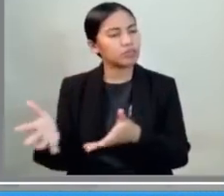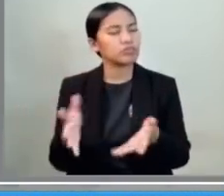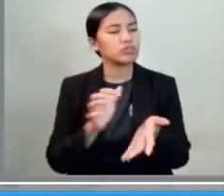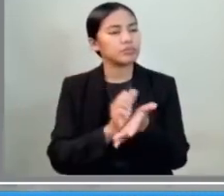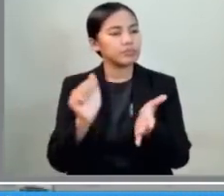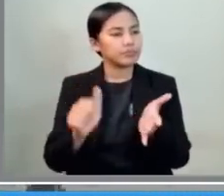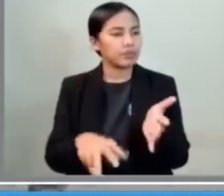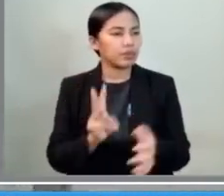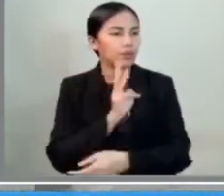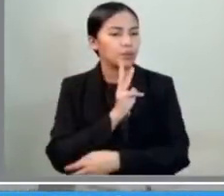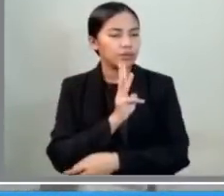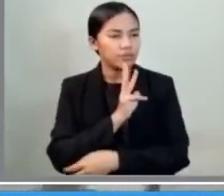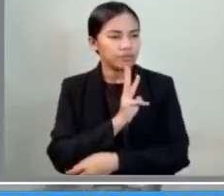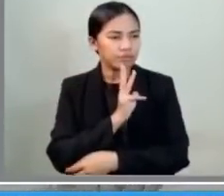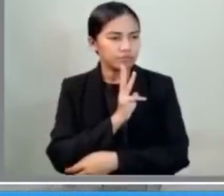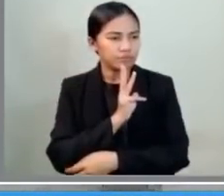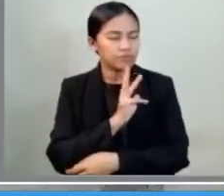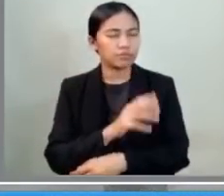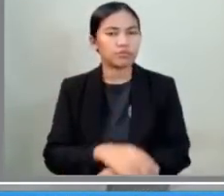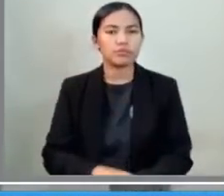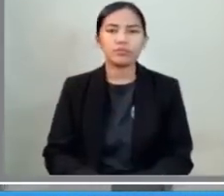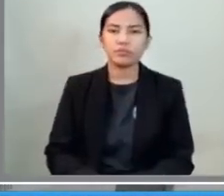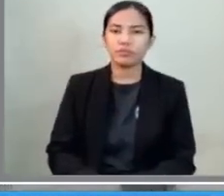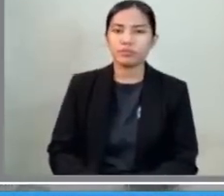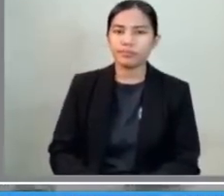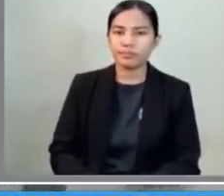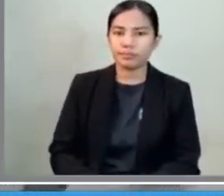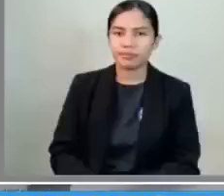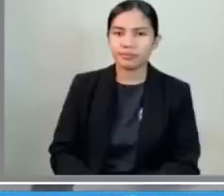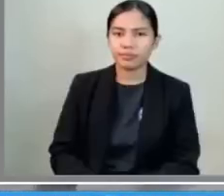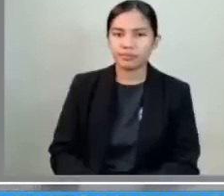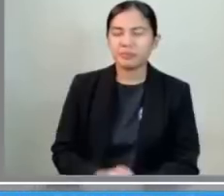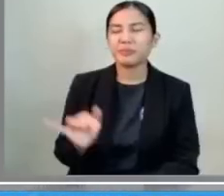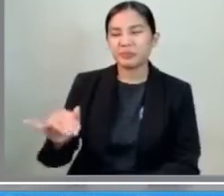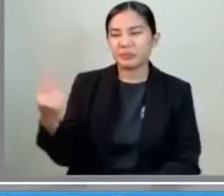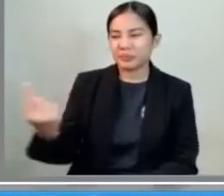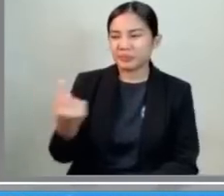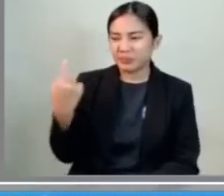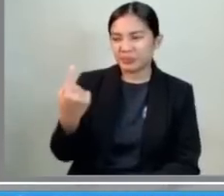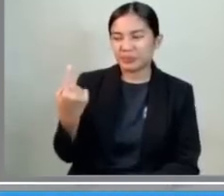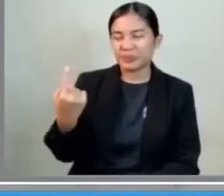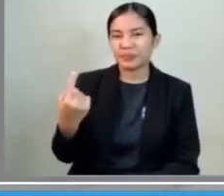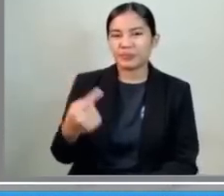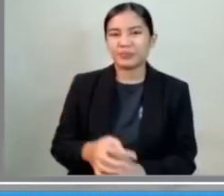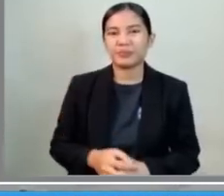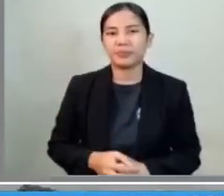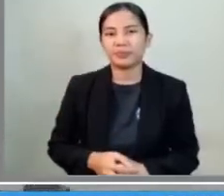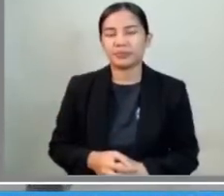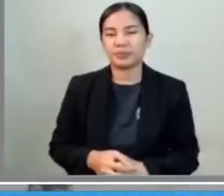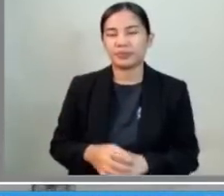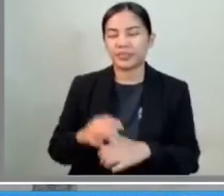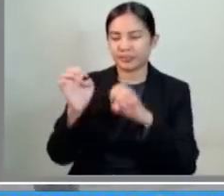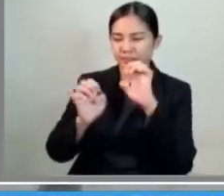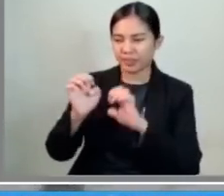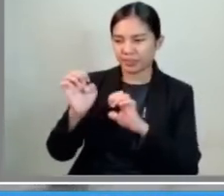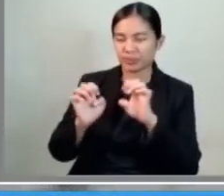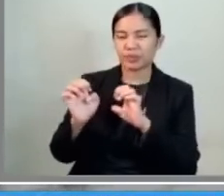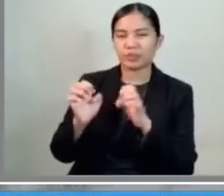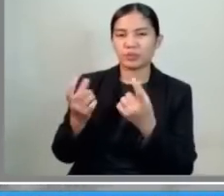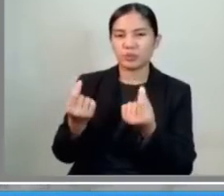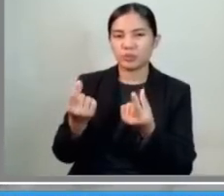As of now, yun po yung nakikita lang nating paraan. Kaya yung effort po natin, nile-level up po natin para nga